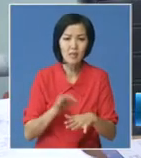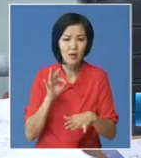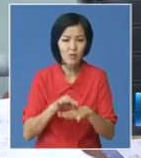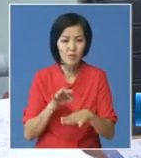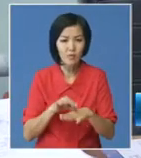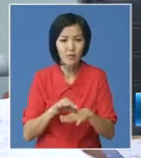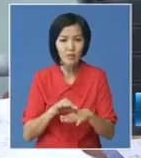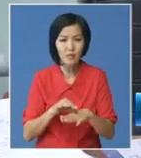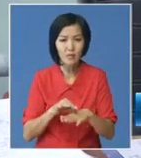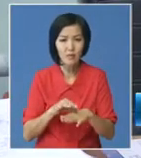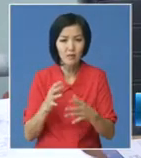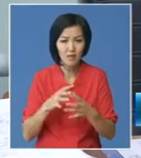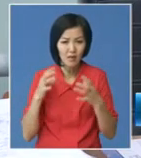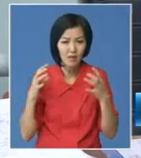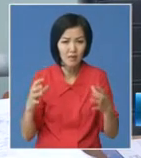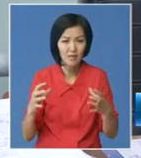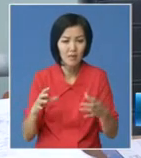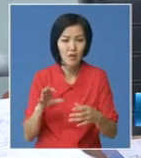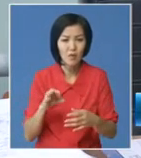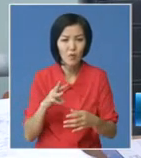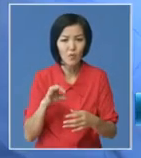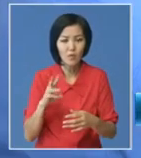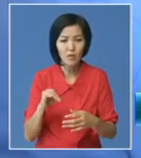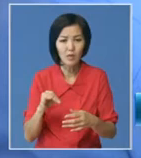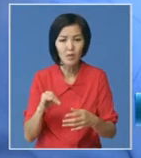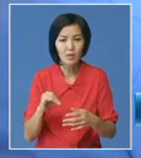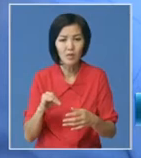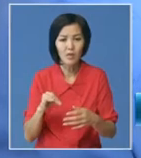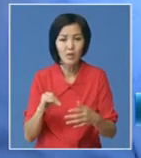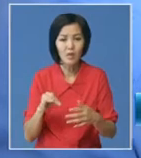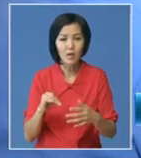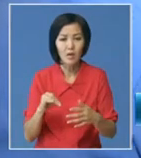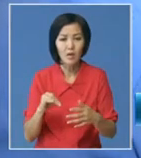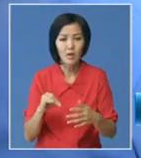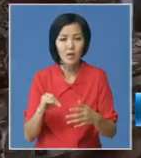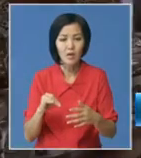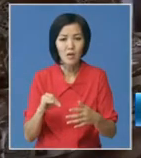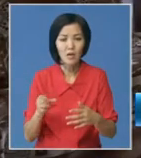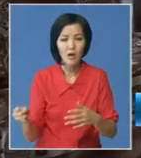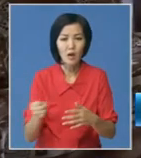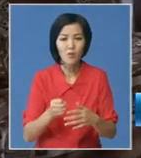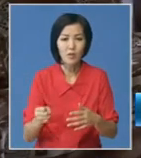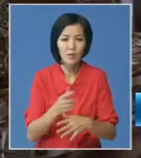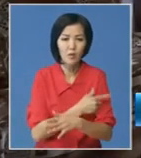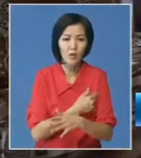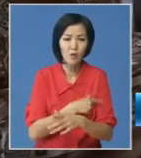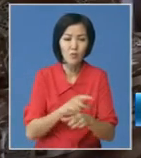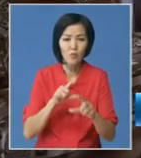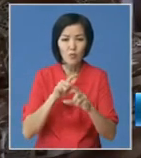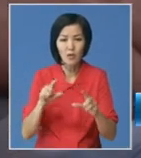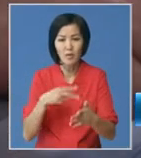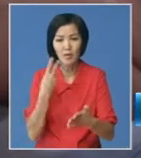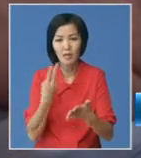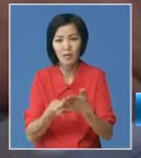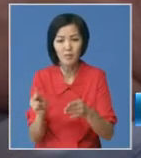жаңағы асқынып бара жатса, біз Өтеген батыр кентіне апарып жатсамыз аудандық ауруханаға. Абақтыдағы әйелдер бос уақыттарында